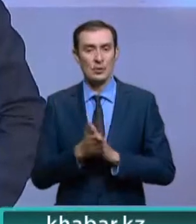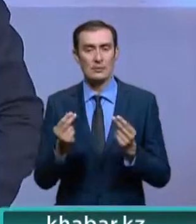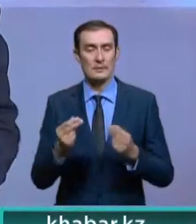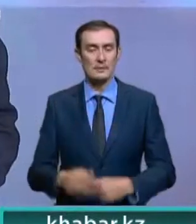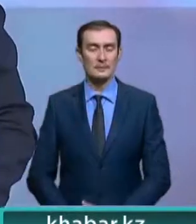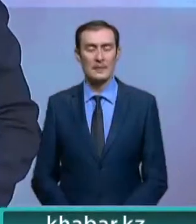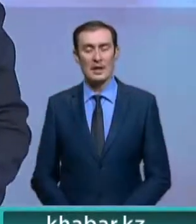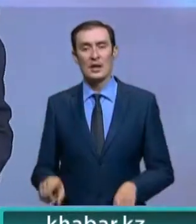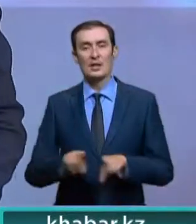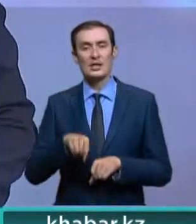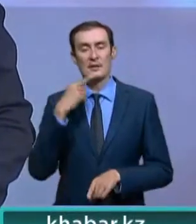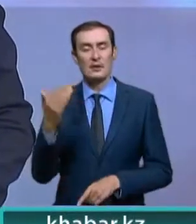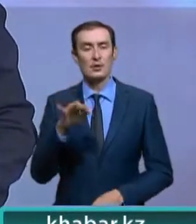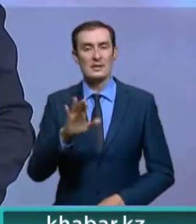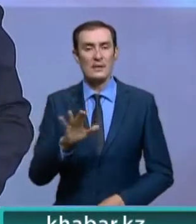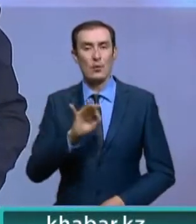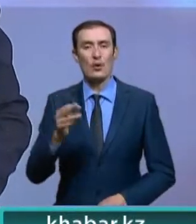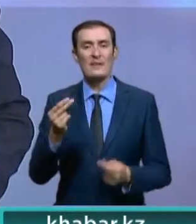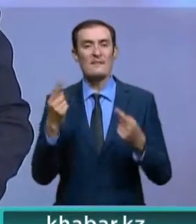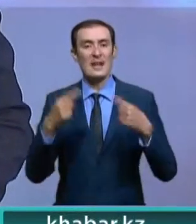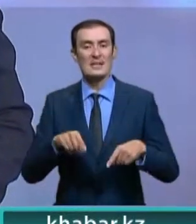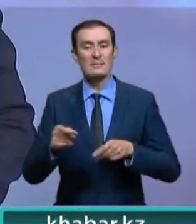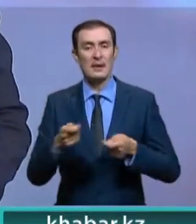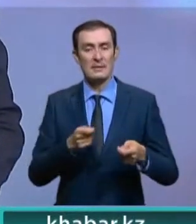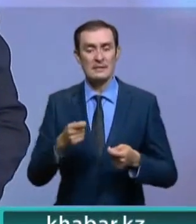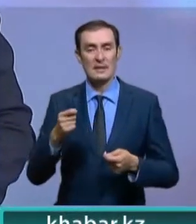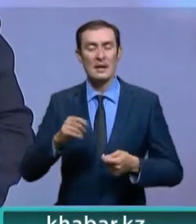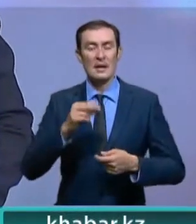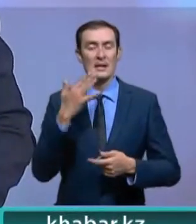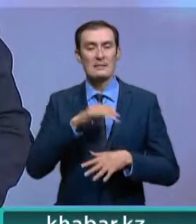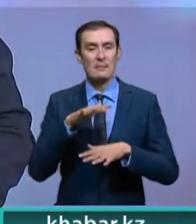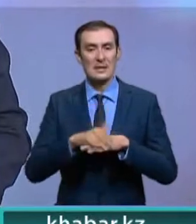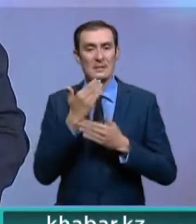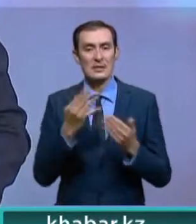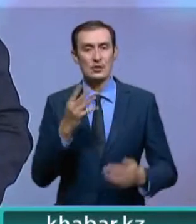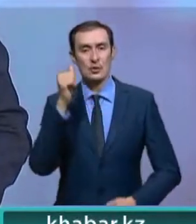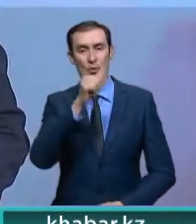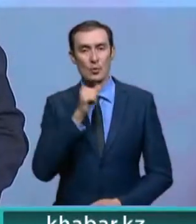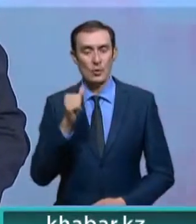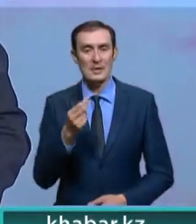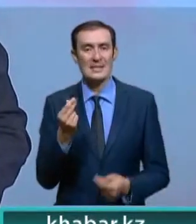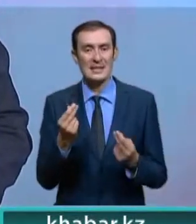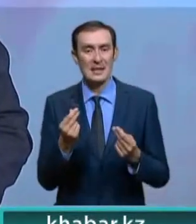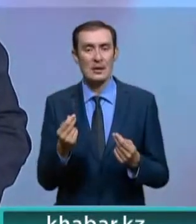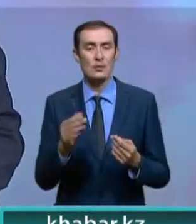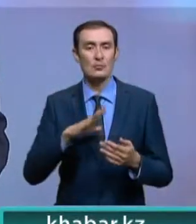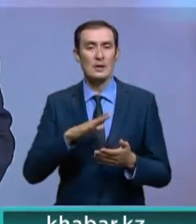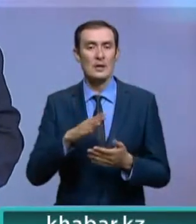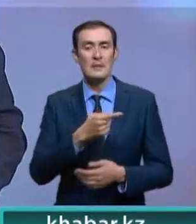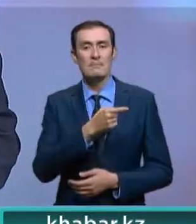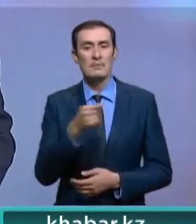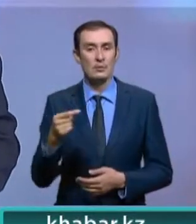говорил об инфляции ерболат досаев сегодня и в правительстве и по данным нацбанка за последние четыре года обесценивания денег установил